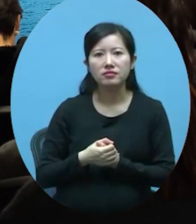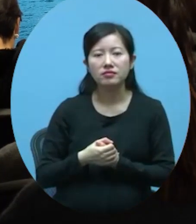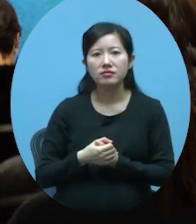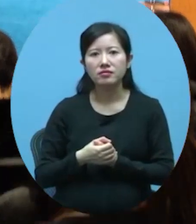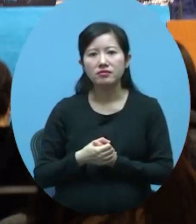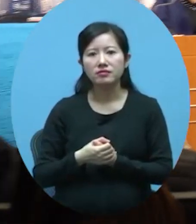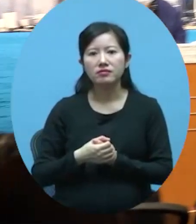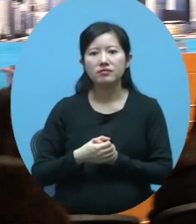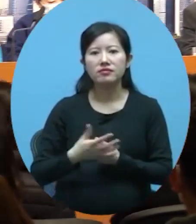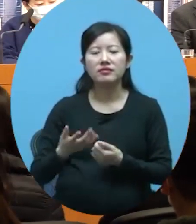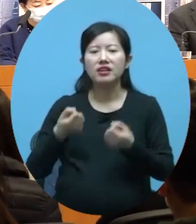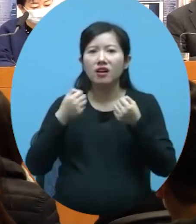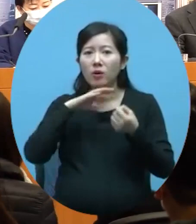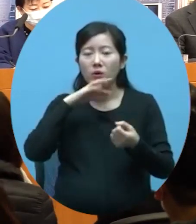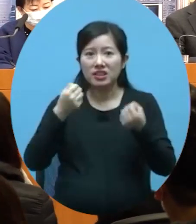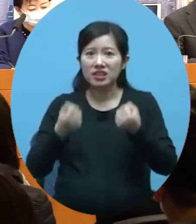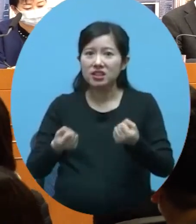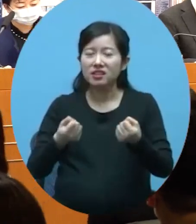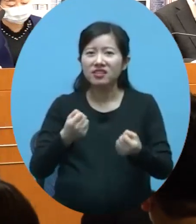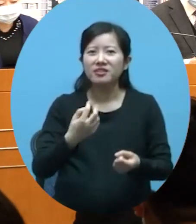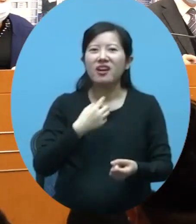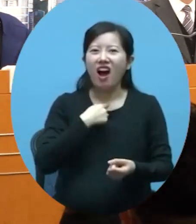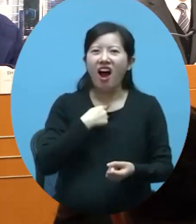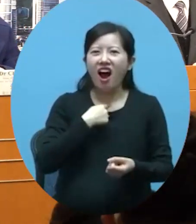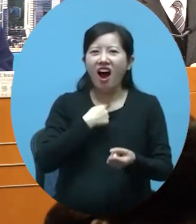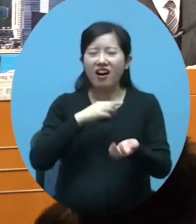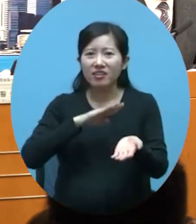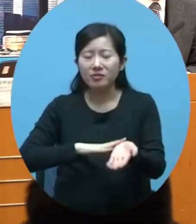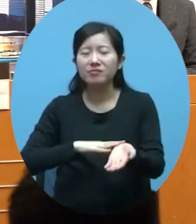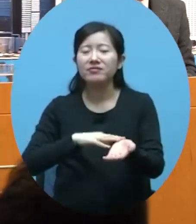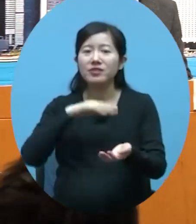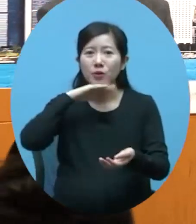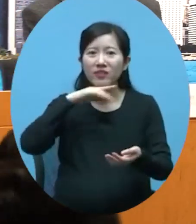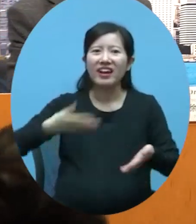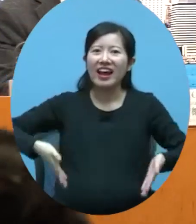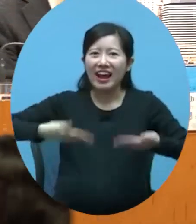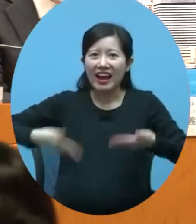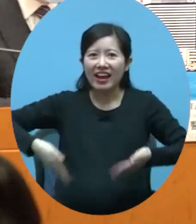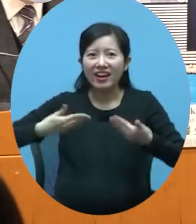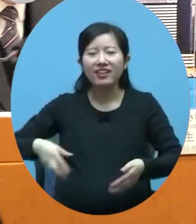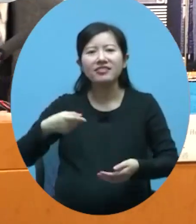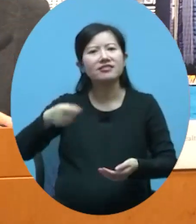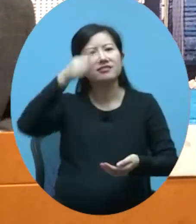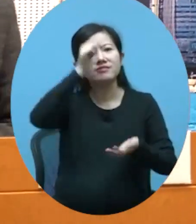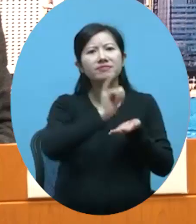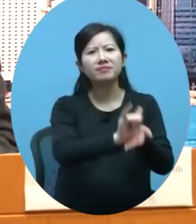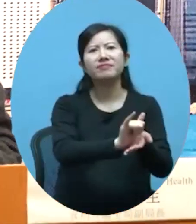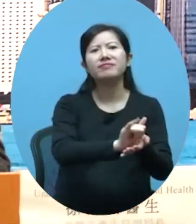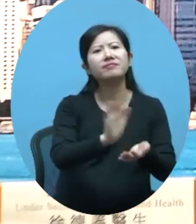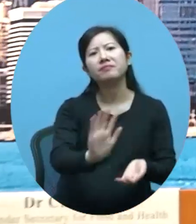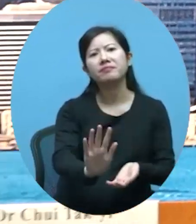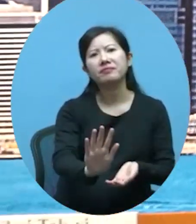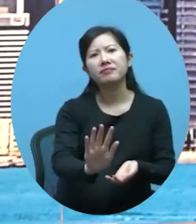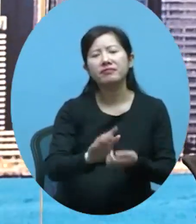其实一般的呼吸度感染的病人其实病情如果轻微的话其实一向都是不需要入院接受治疗的